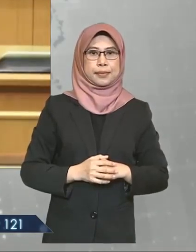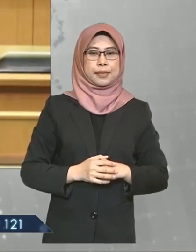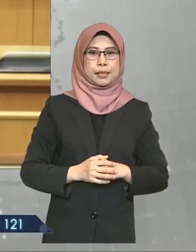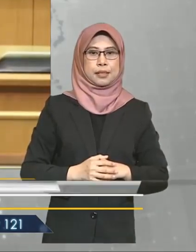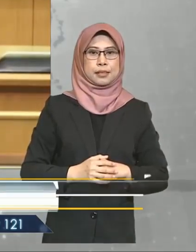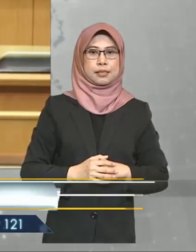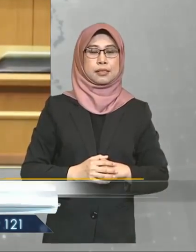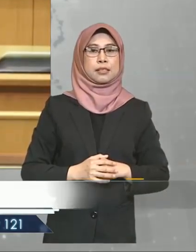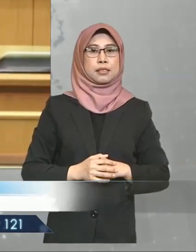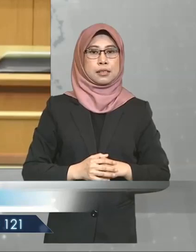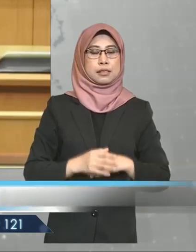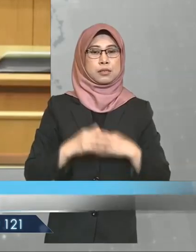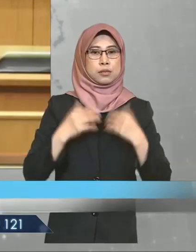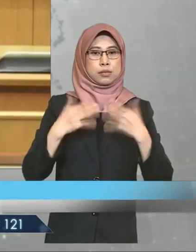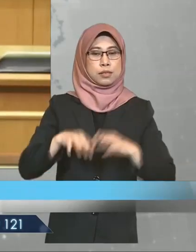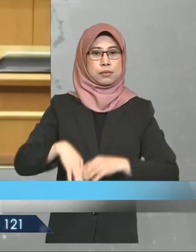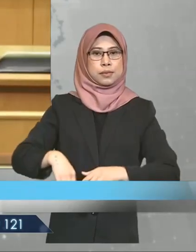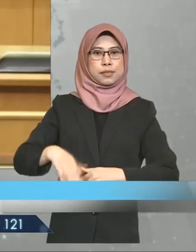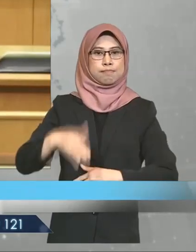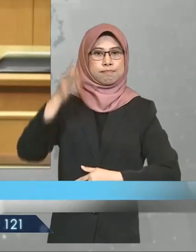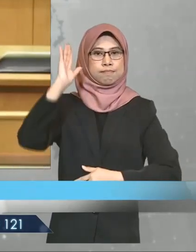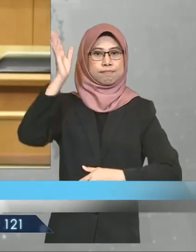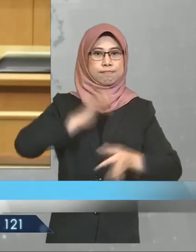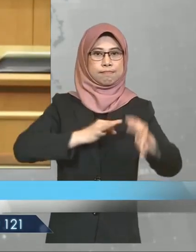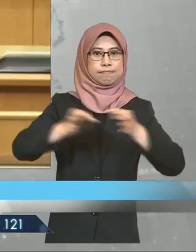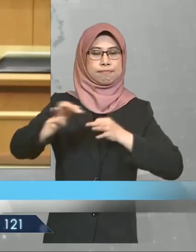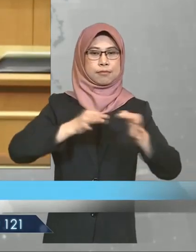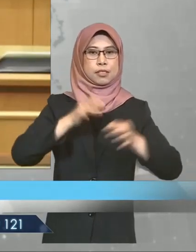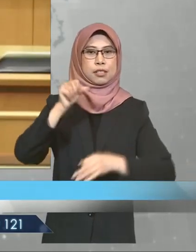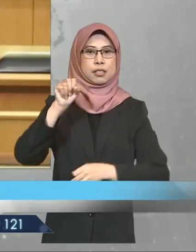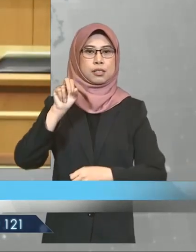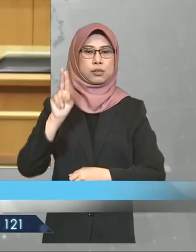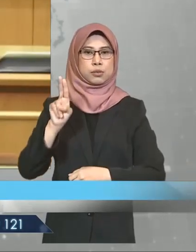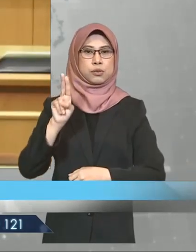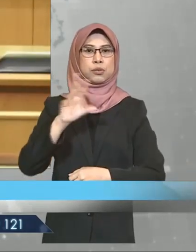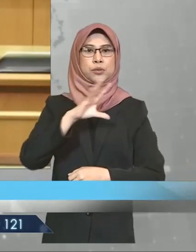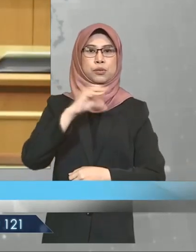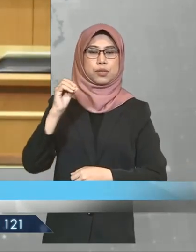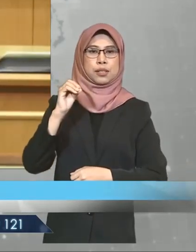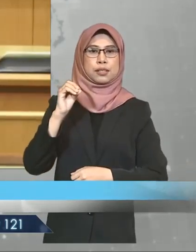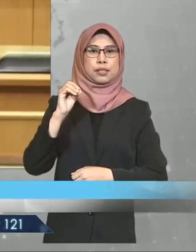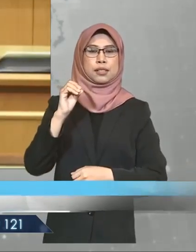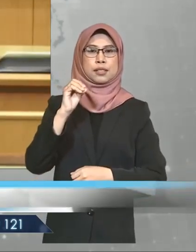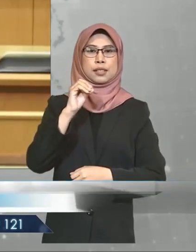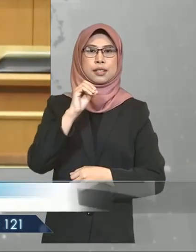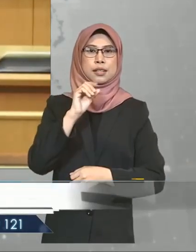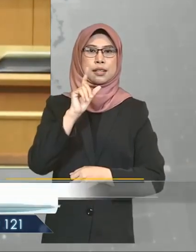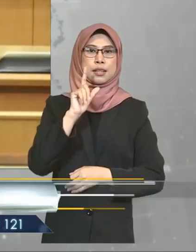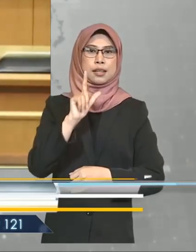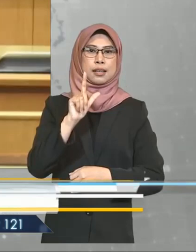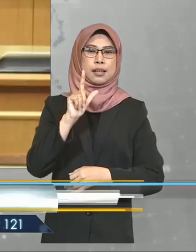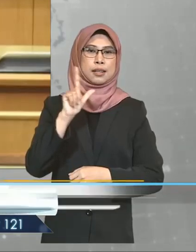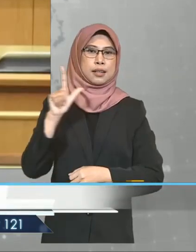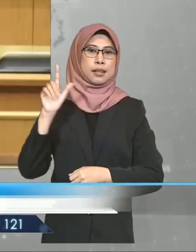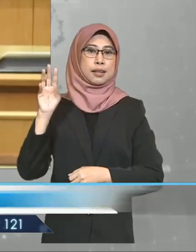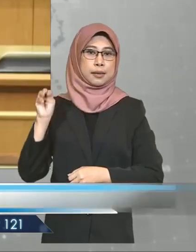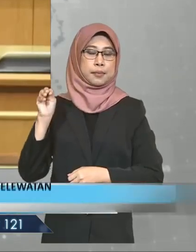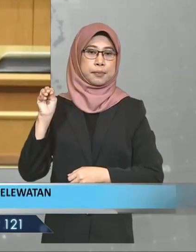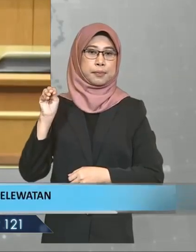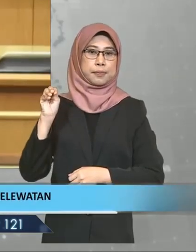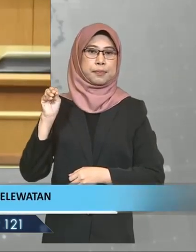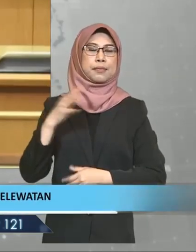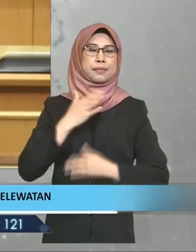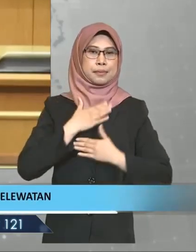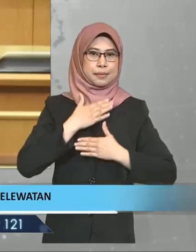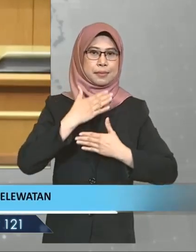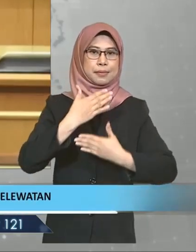Kajang juga telah diberi tali berkenan issuing Hai Ampel emas kalau brownies ya lem6